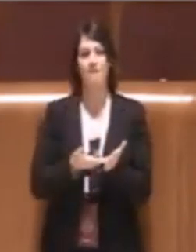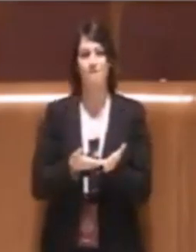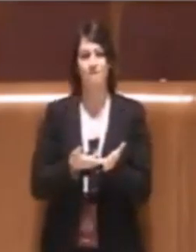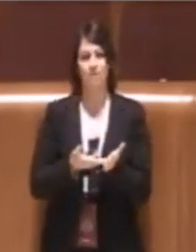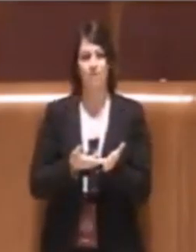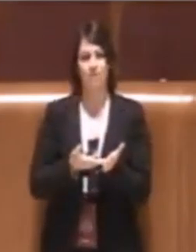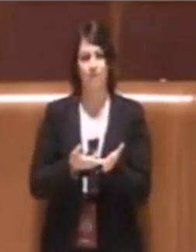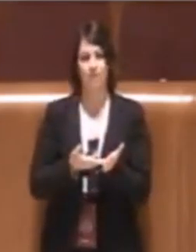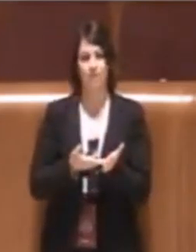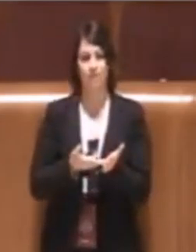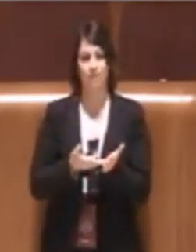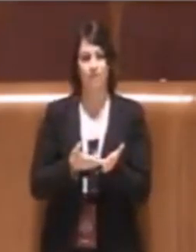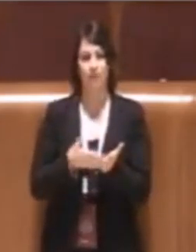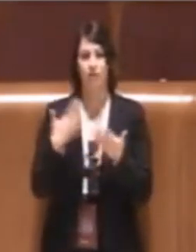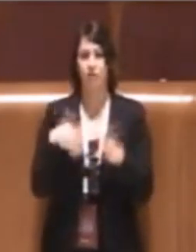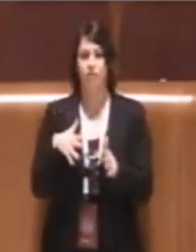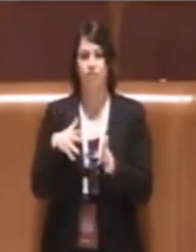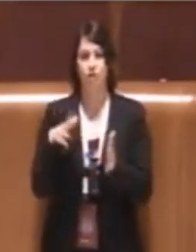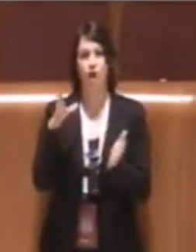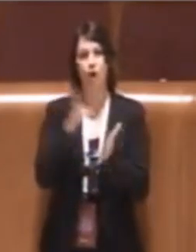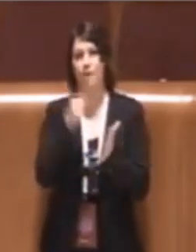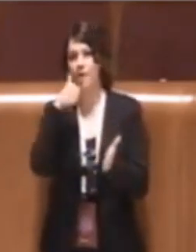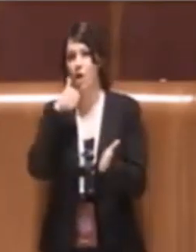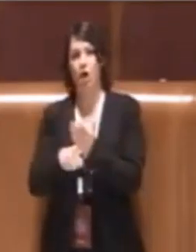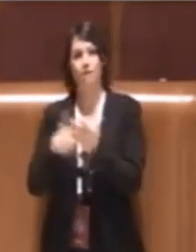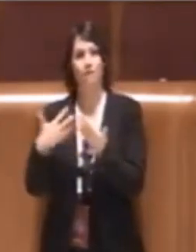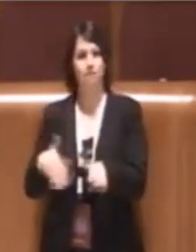già copiato e incollato, posso azzardare a dire,